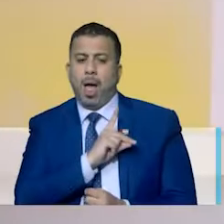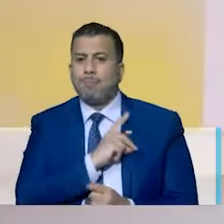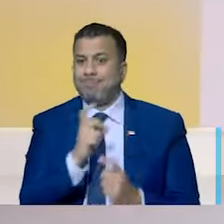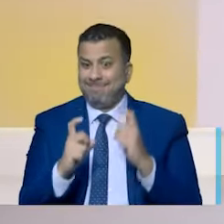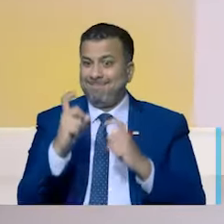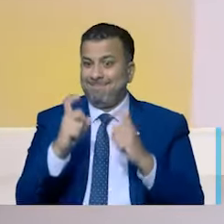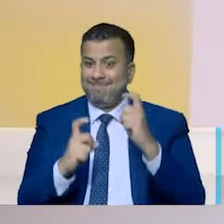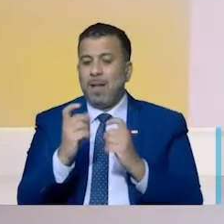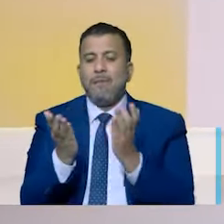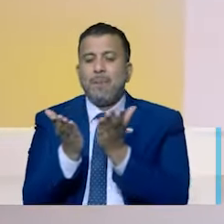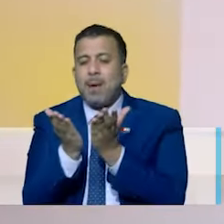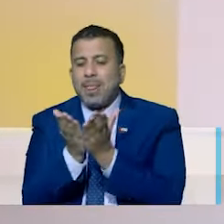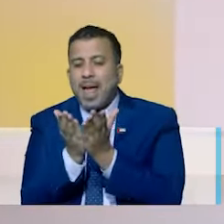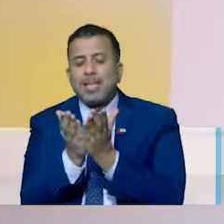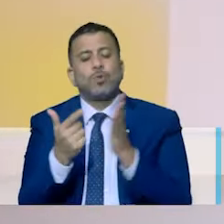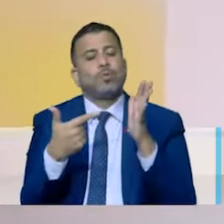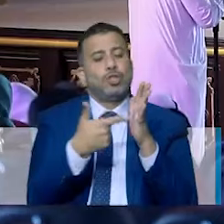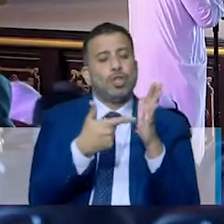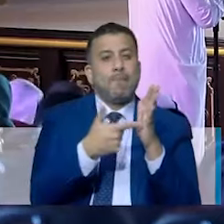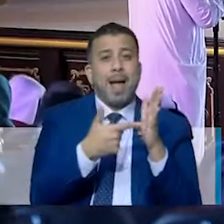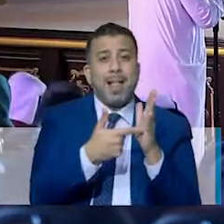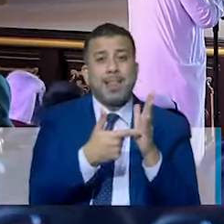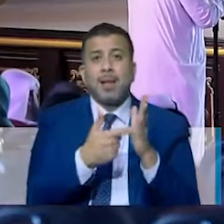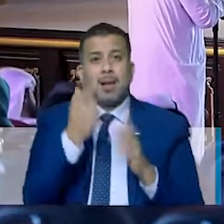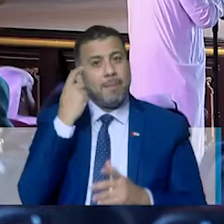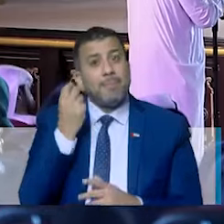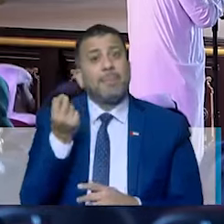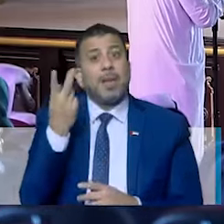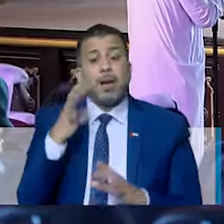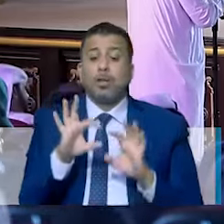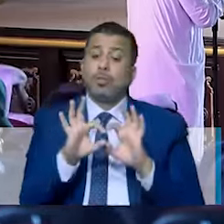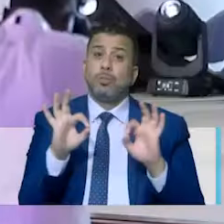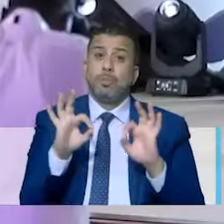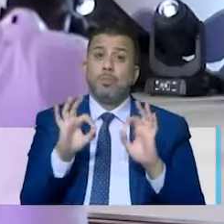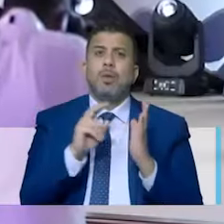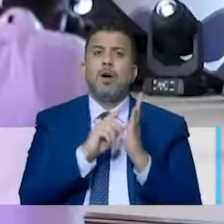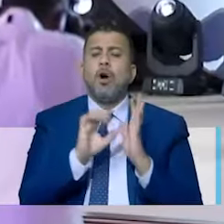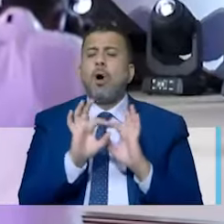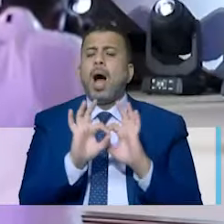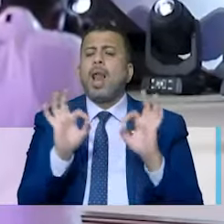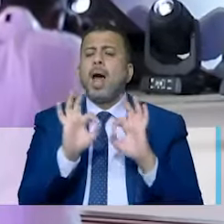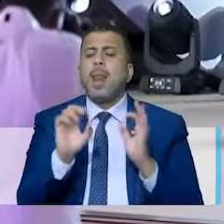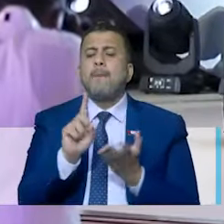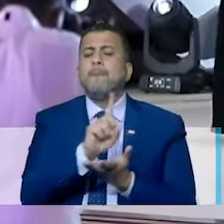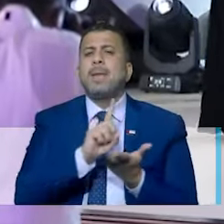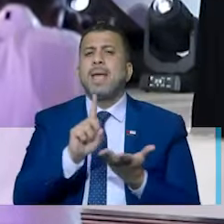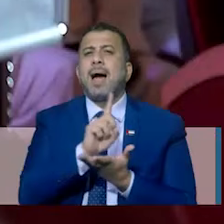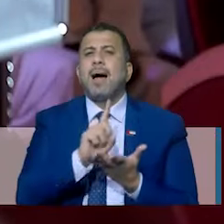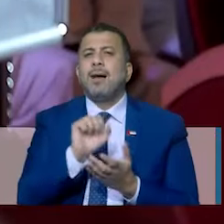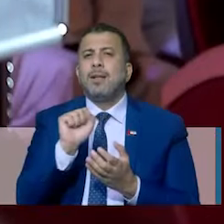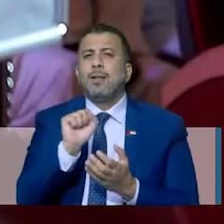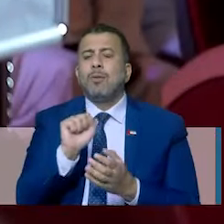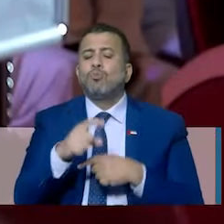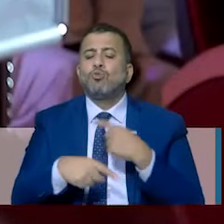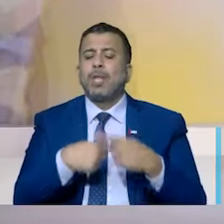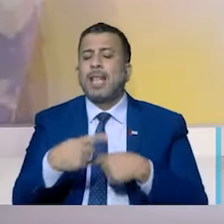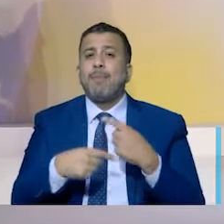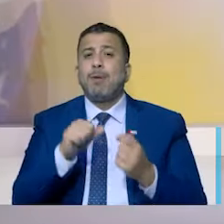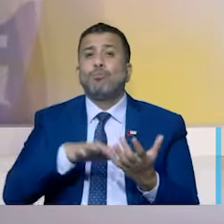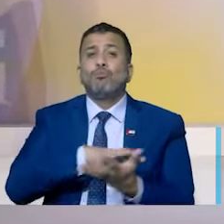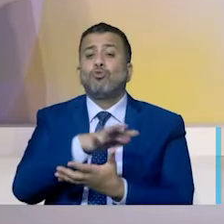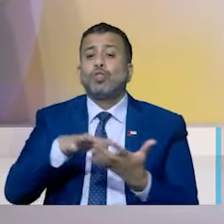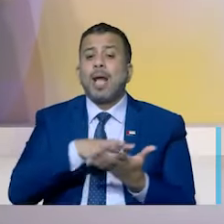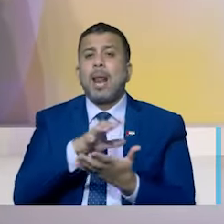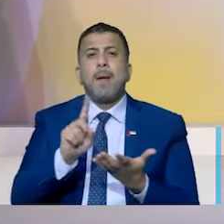المختلفه في المدارس والجامعات لابتكار وايجاد وتطبيق حلول بيئيه مستدامه للمشكلات